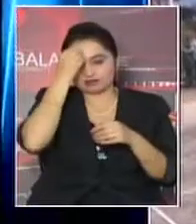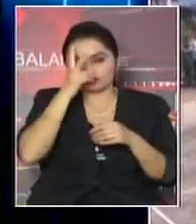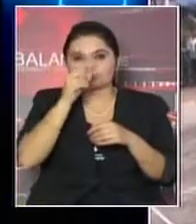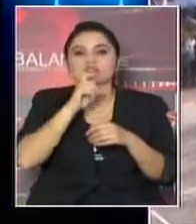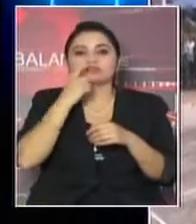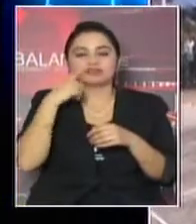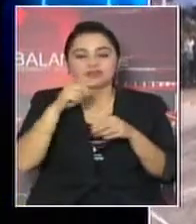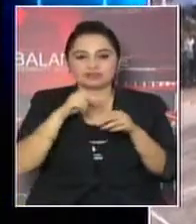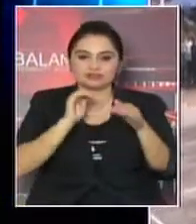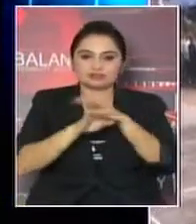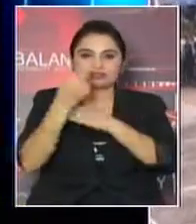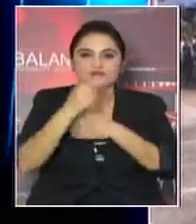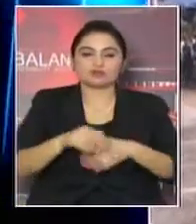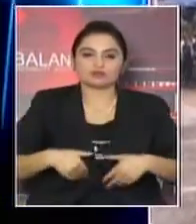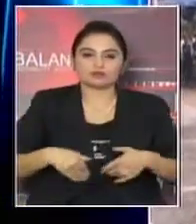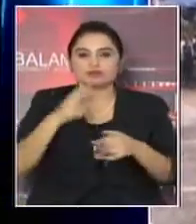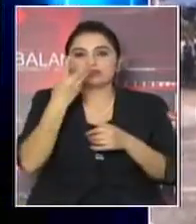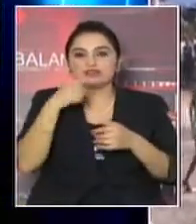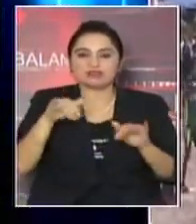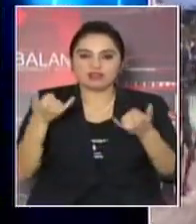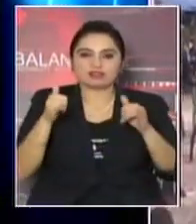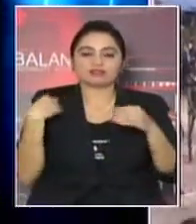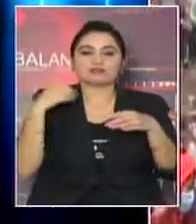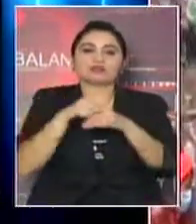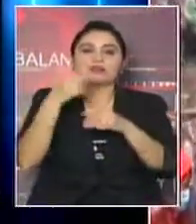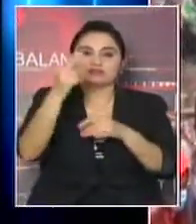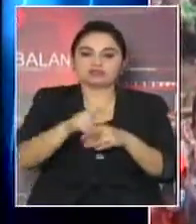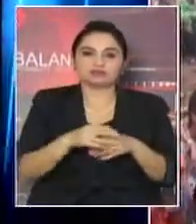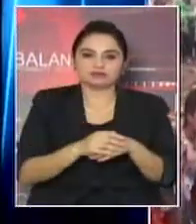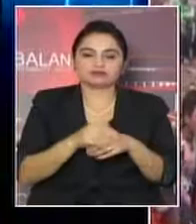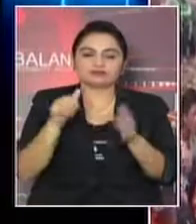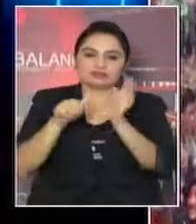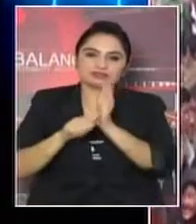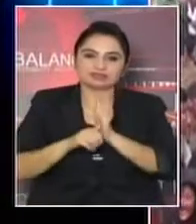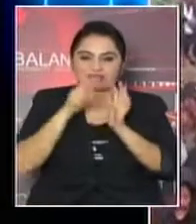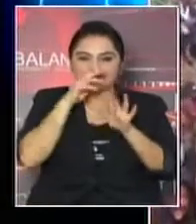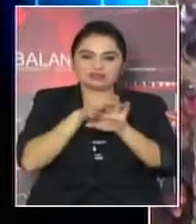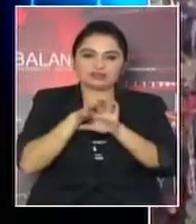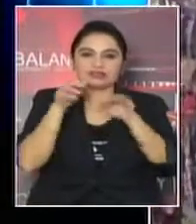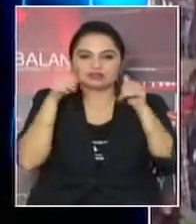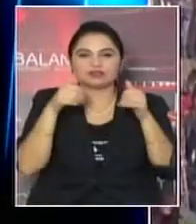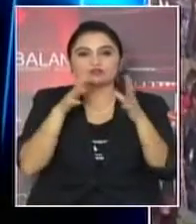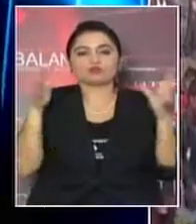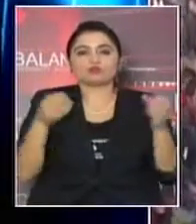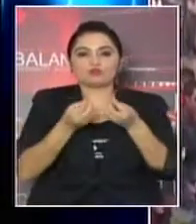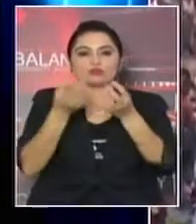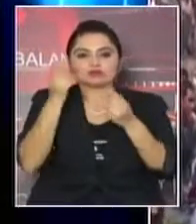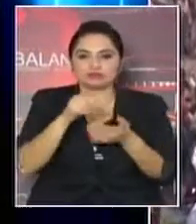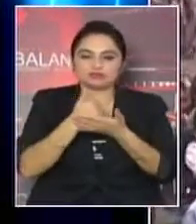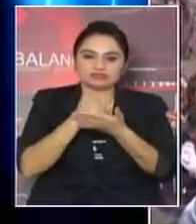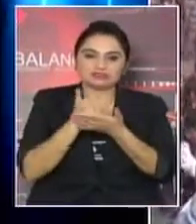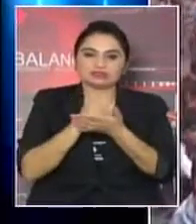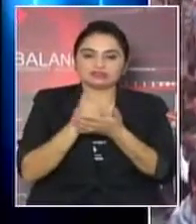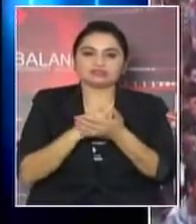20 सञ्चालन भएको महोत्सवमा 3 खेलकुद समावेश थियो। जिल्लामा नै सर्वाधिक धनराशि पुरस्कार रहेको जिरी